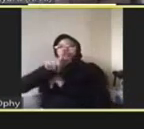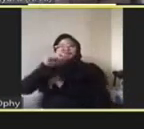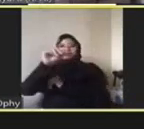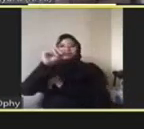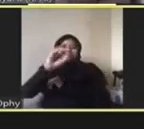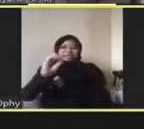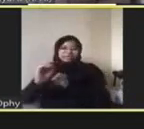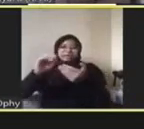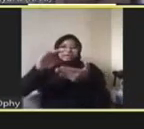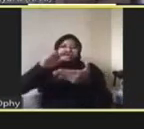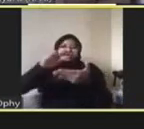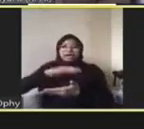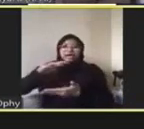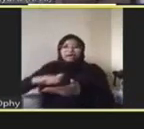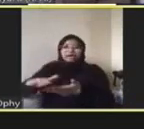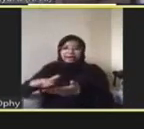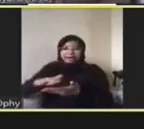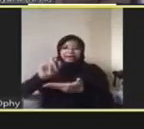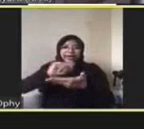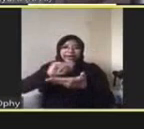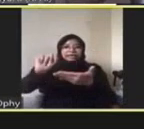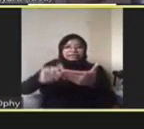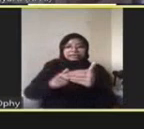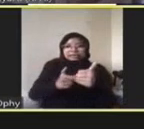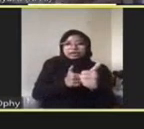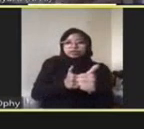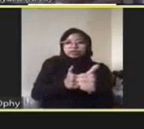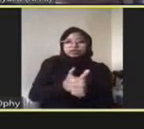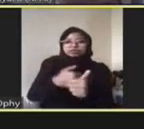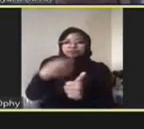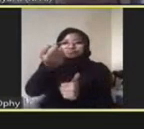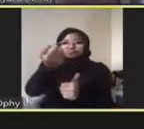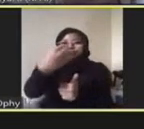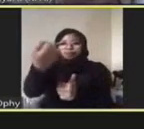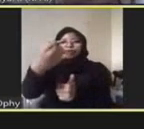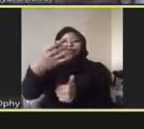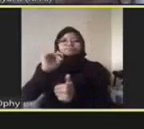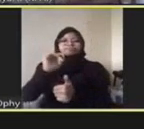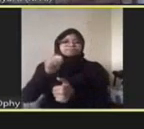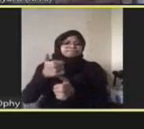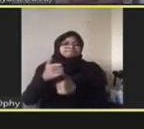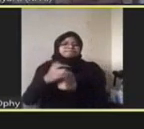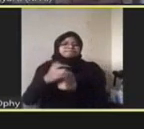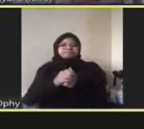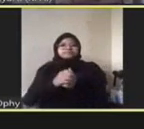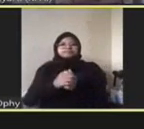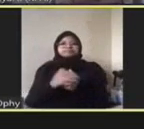yang SD pun ikut berpendapat. Next.